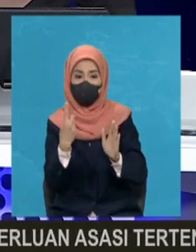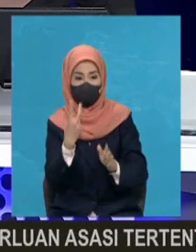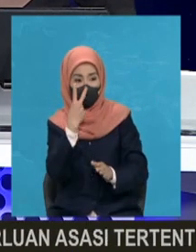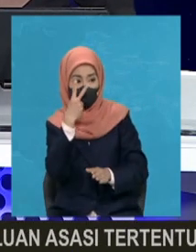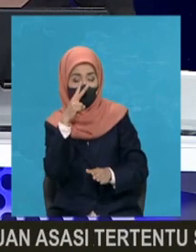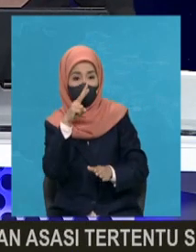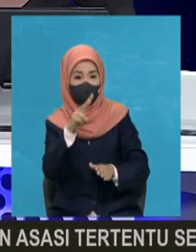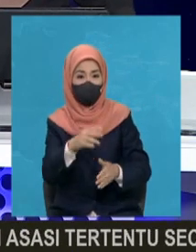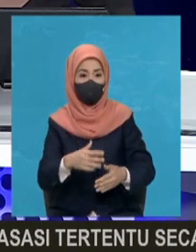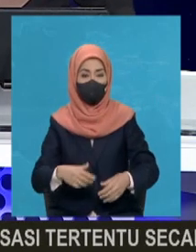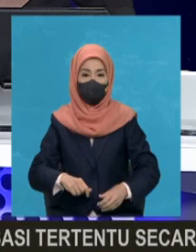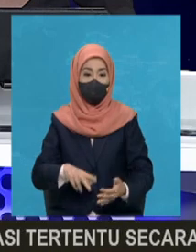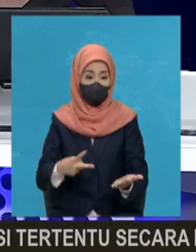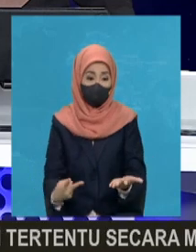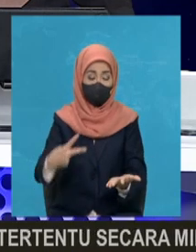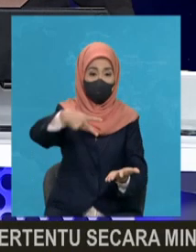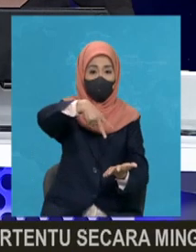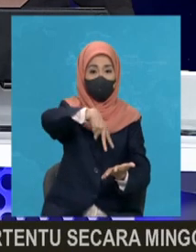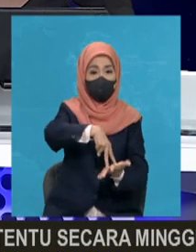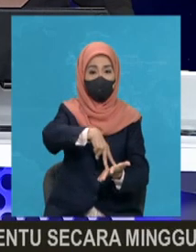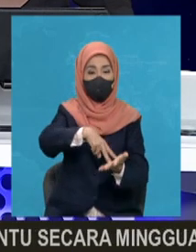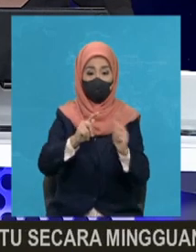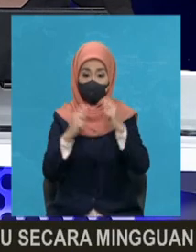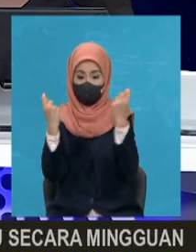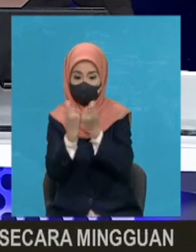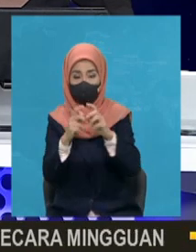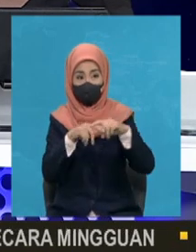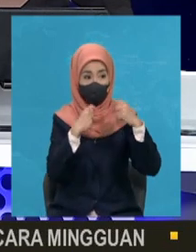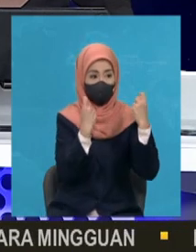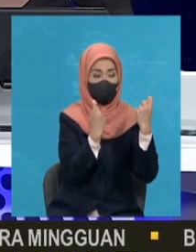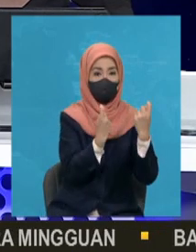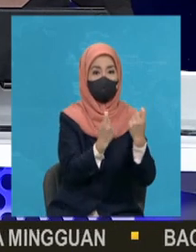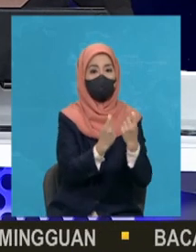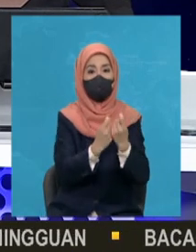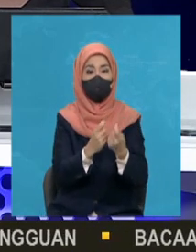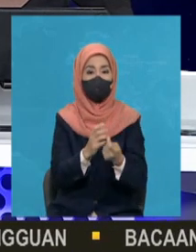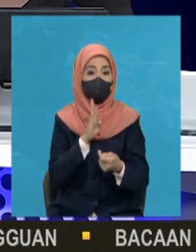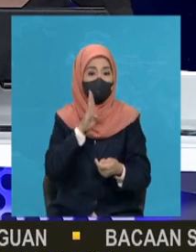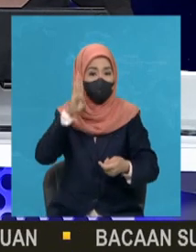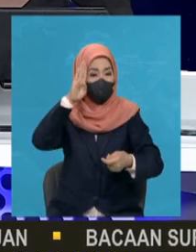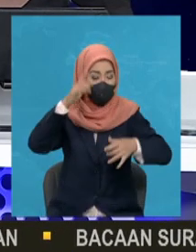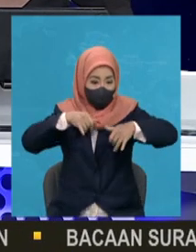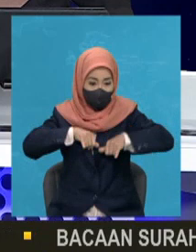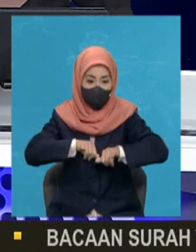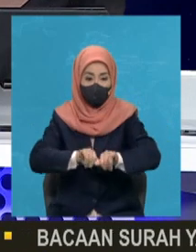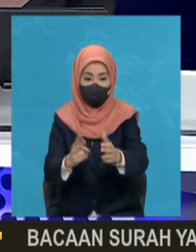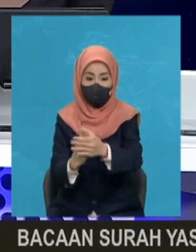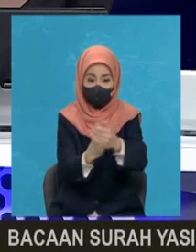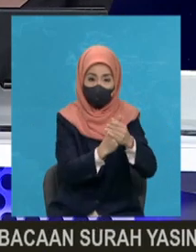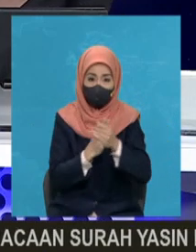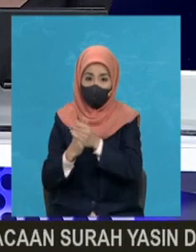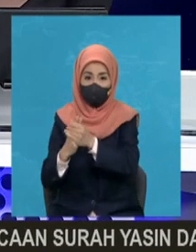dipandang sebagai pembangkit semangat paralon badan amal dengan persatuan persatuan pria di negara ini untuk terus bersatu hati